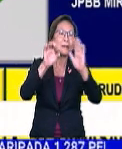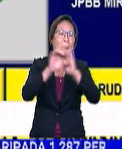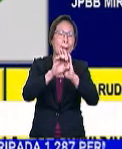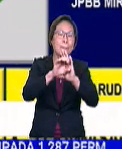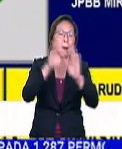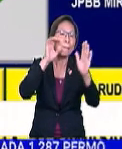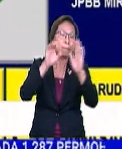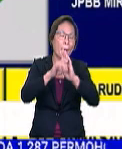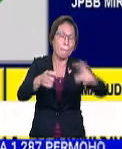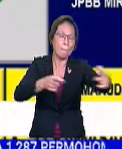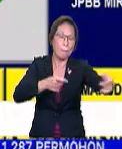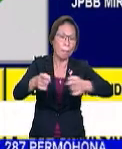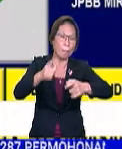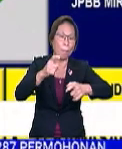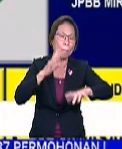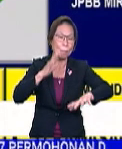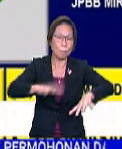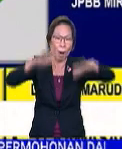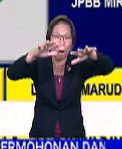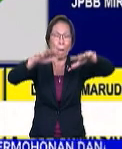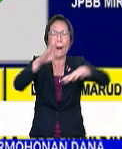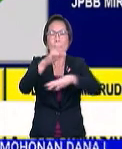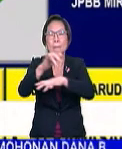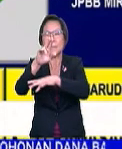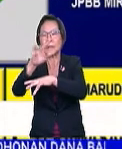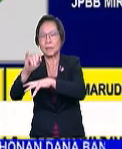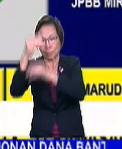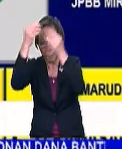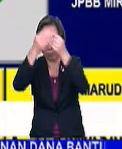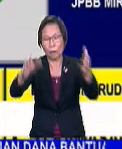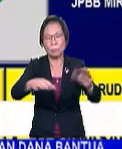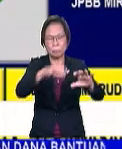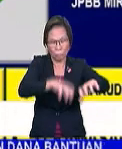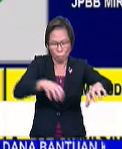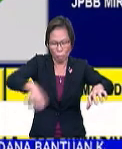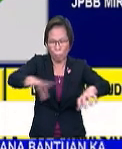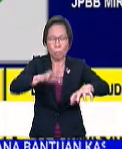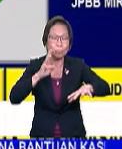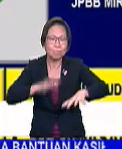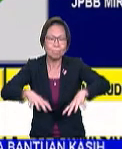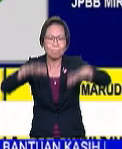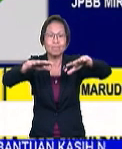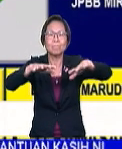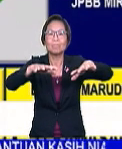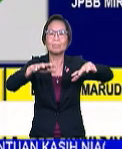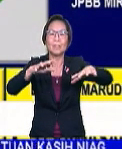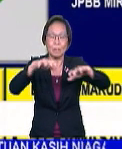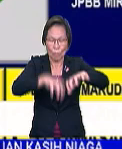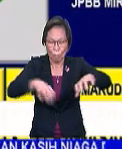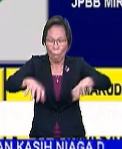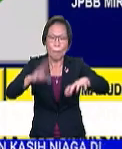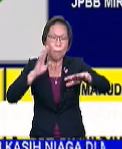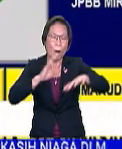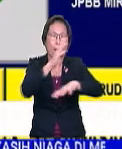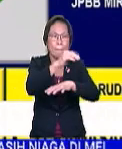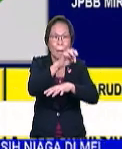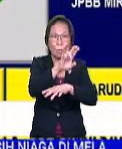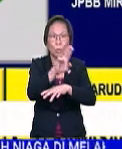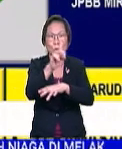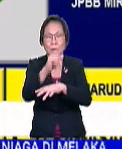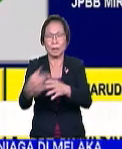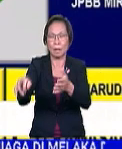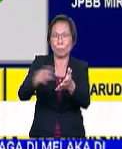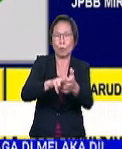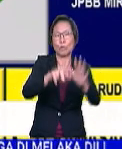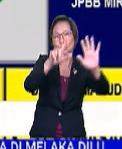Pengurusan Bencana Bahagian Miri memaklumkan kawasan-kawasan terjejas banjir di bahagian itu adalah daerah Marudi